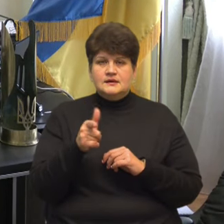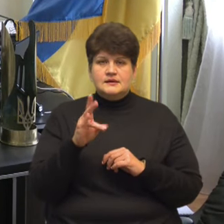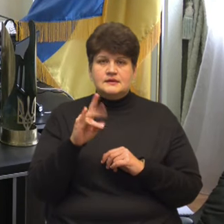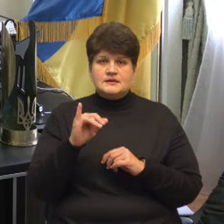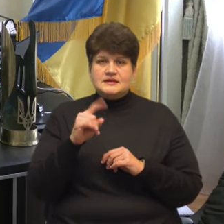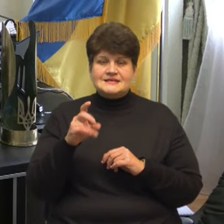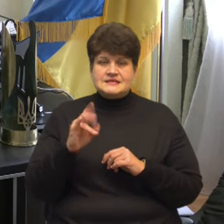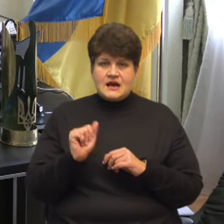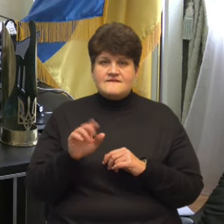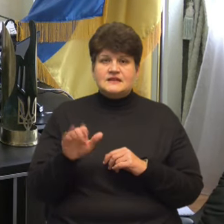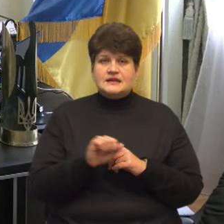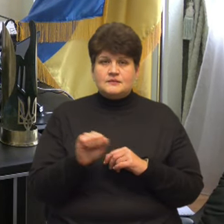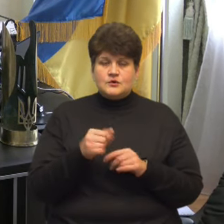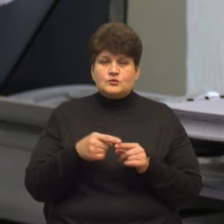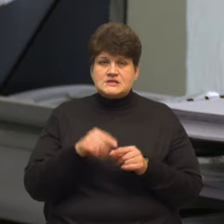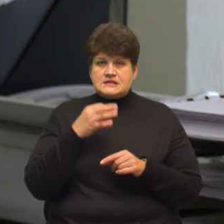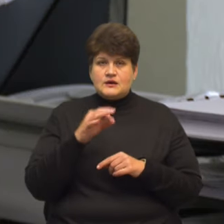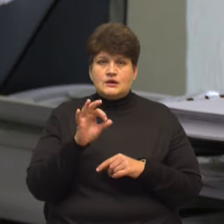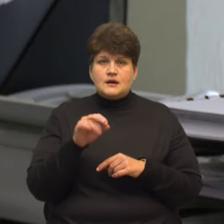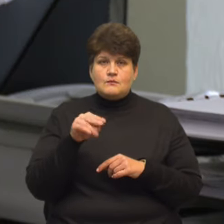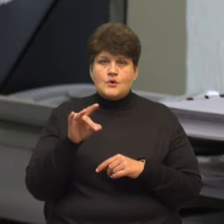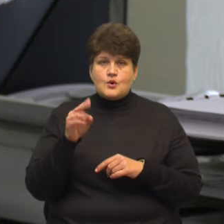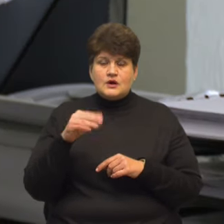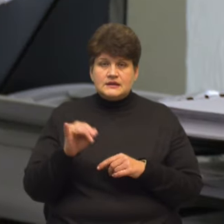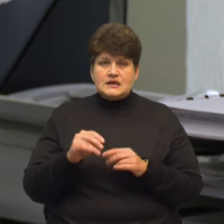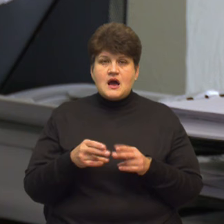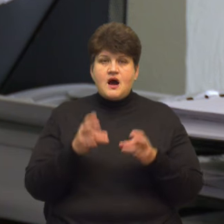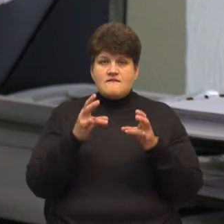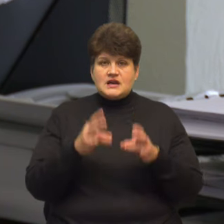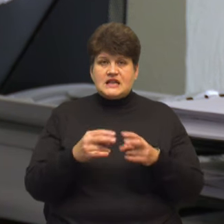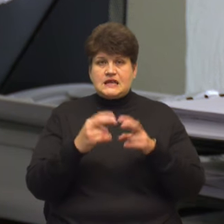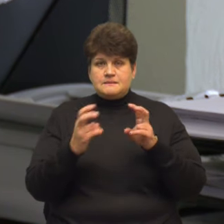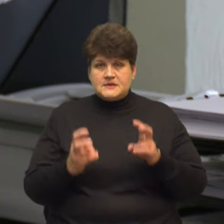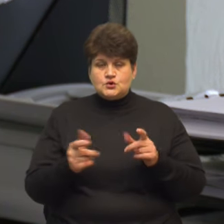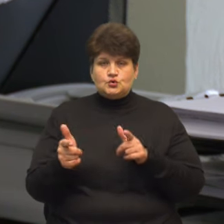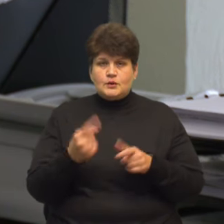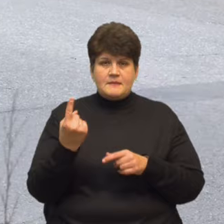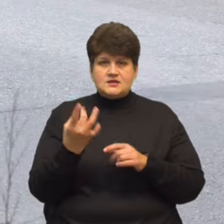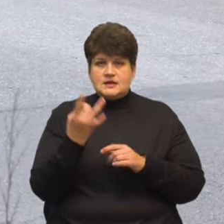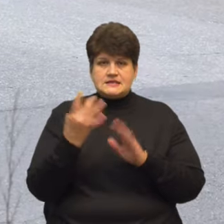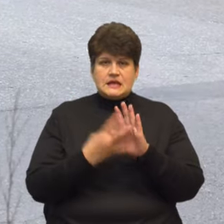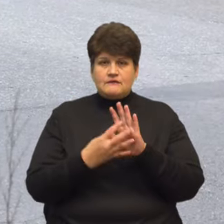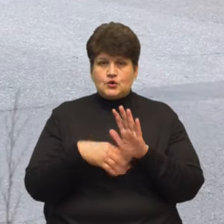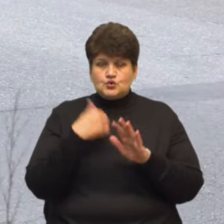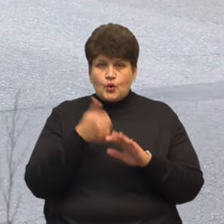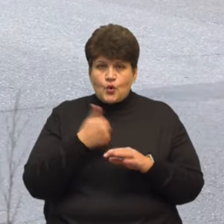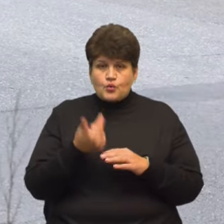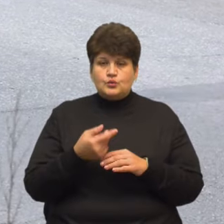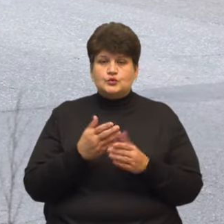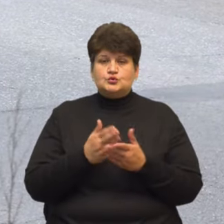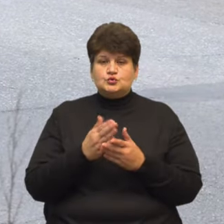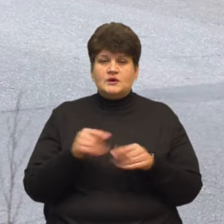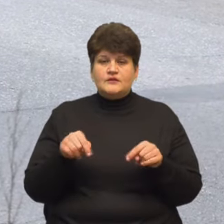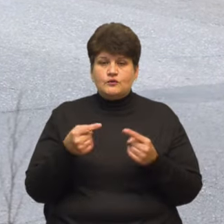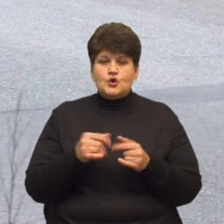теребовлянської громади Олег Продан за його словами аварійний міст ремонтують вперше за 90 років за даними служби відновлення та